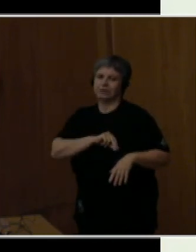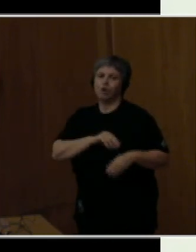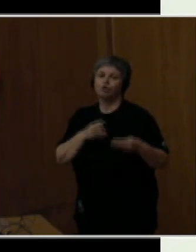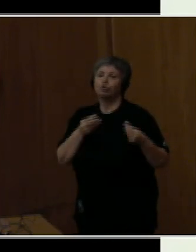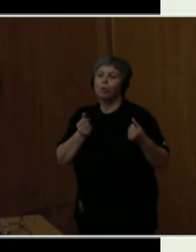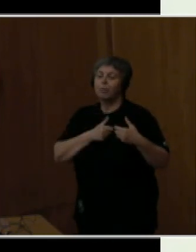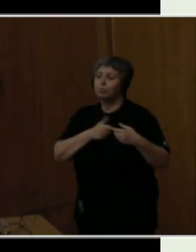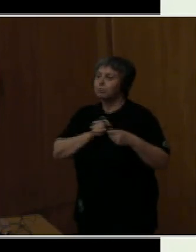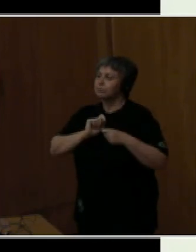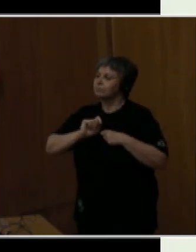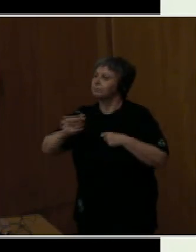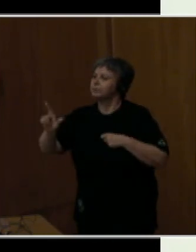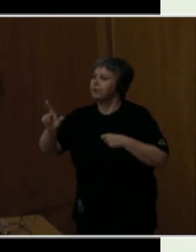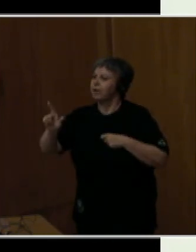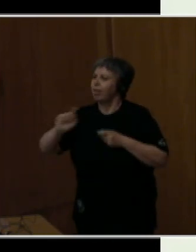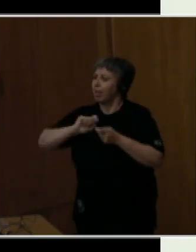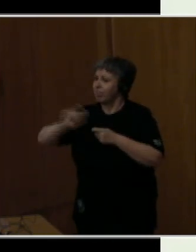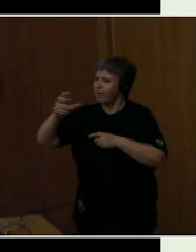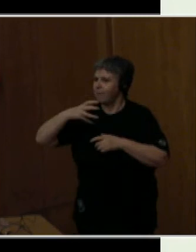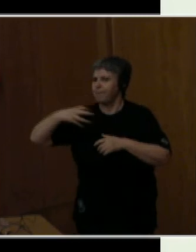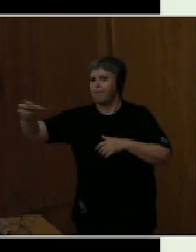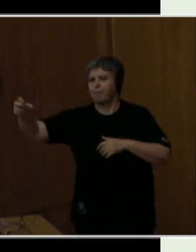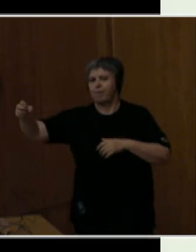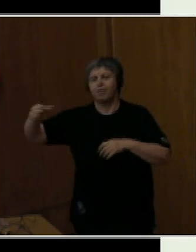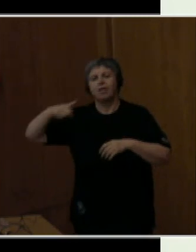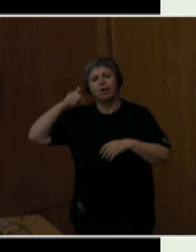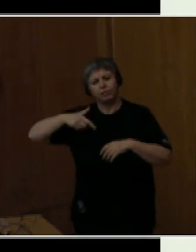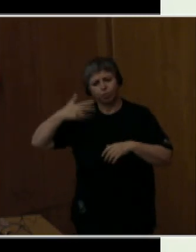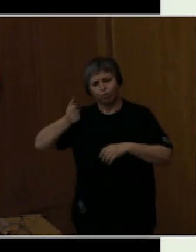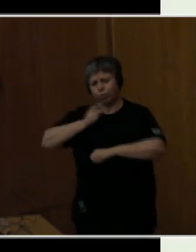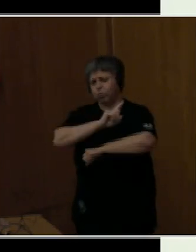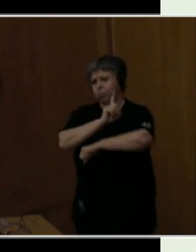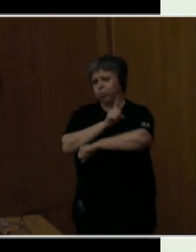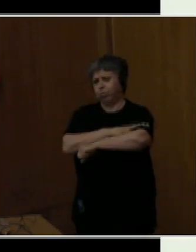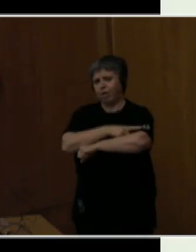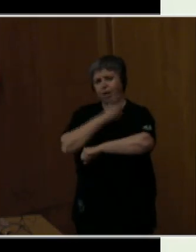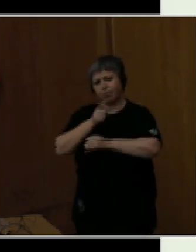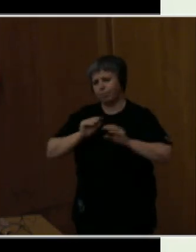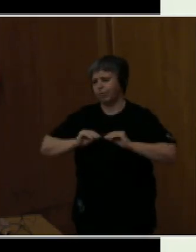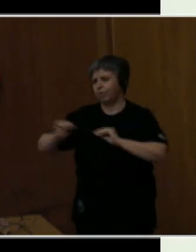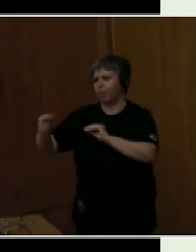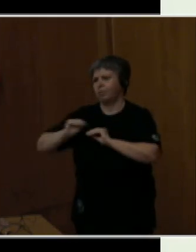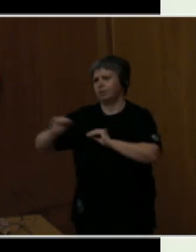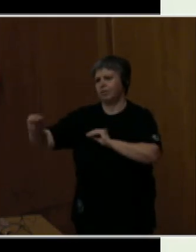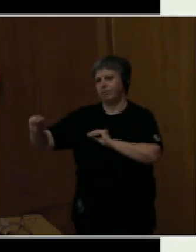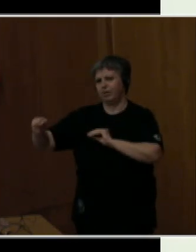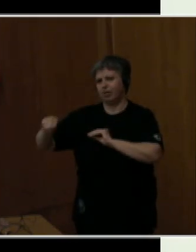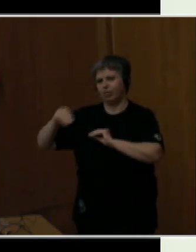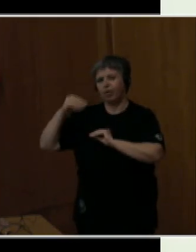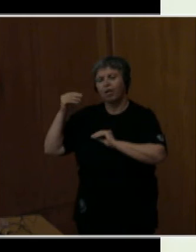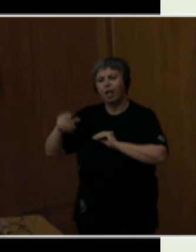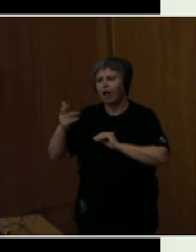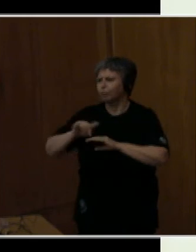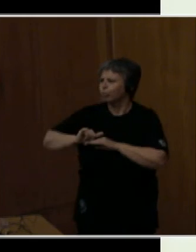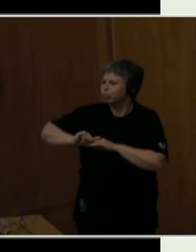μετάδοσης. Μεταφέρουν τεράστιες χωρητικότητες, έχουν τεράστιες χωρητικότητες και μπορούν να μεταφέρουν τεράστιο όγκο δεδομένων σε μεγάλες